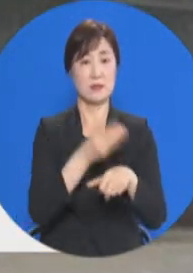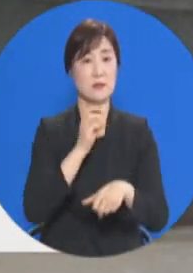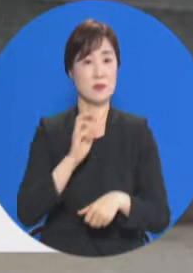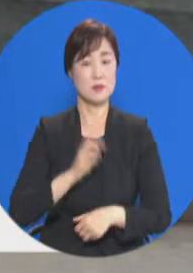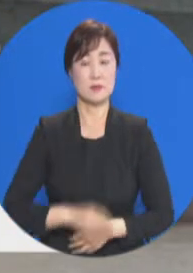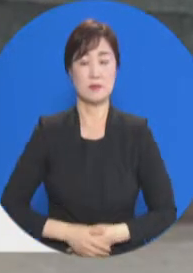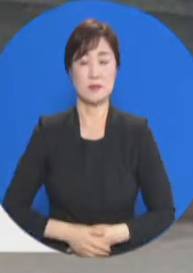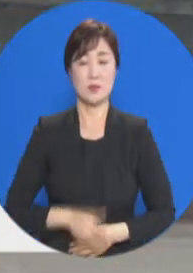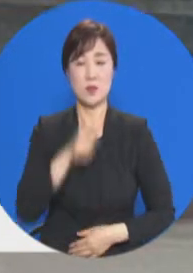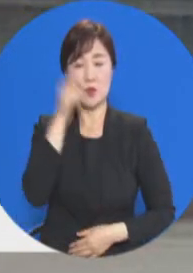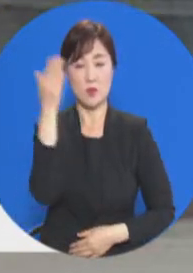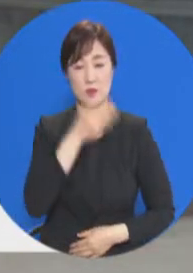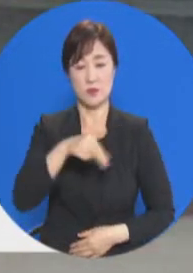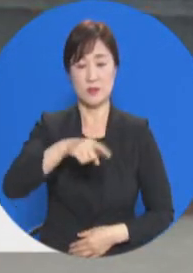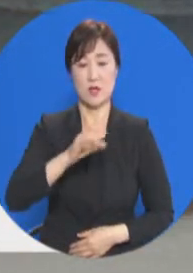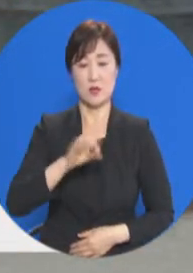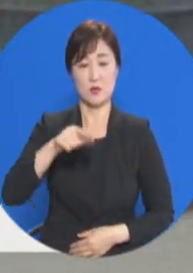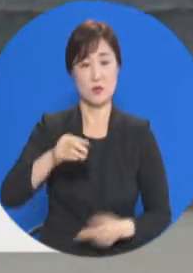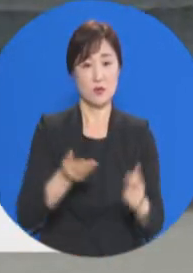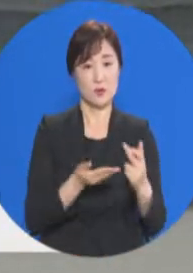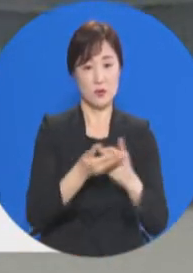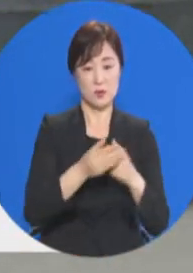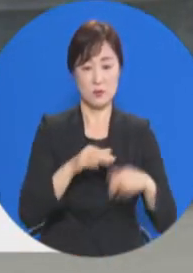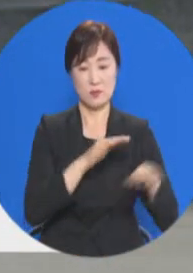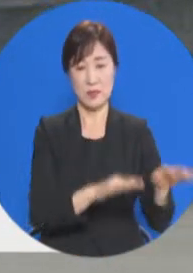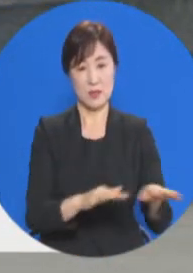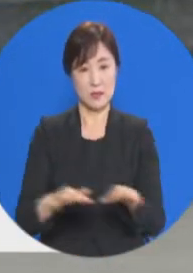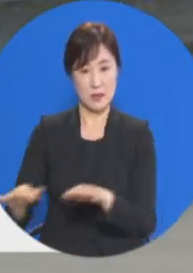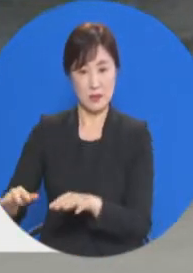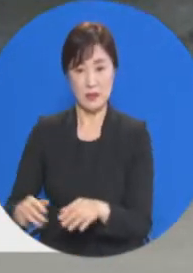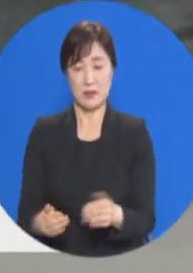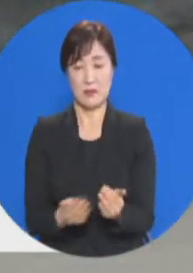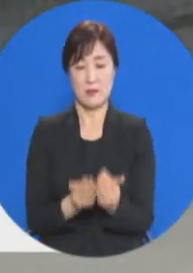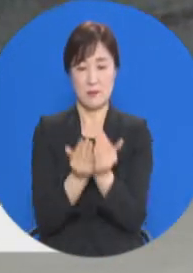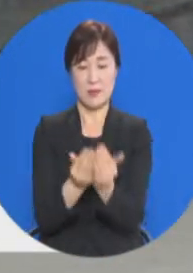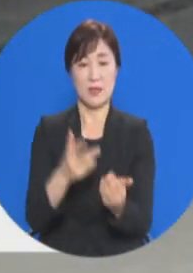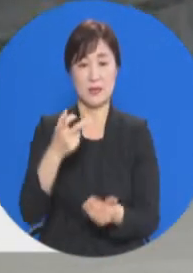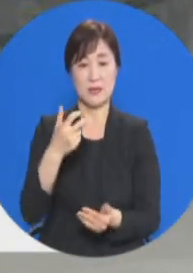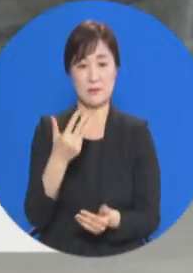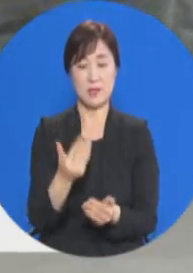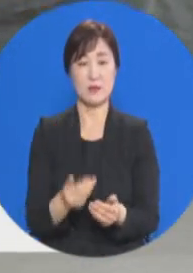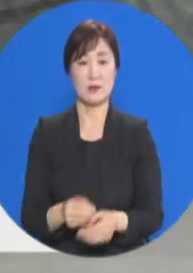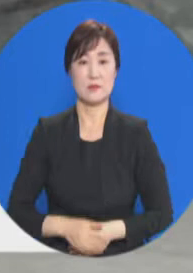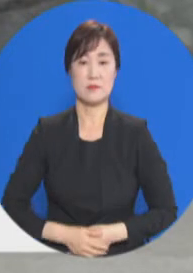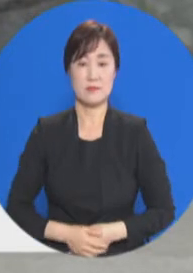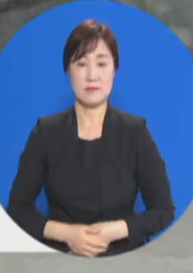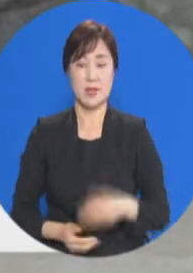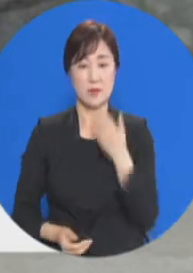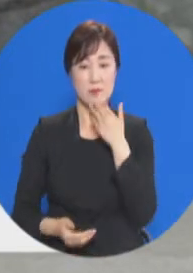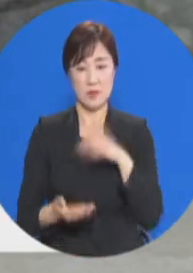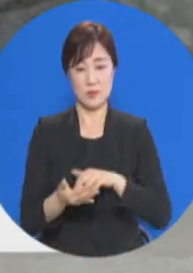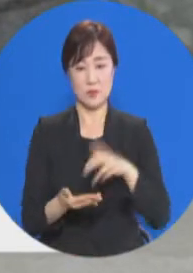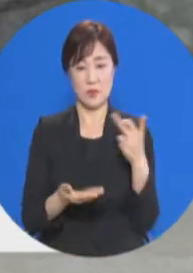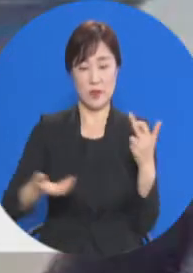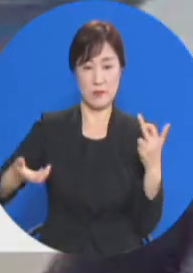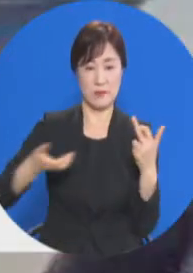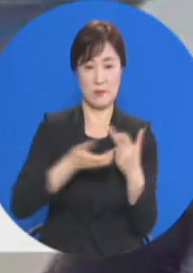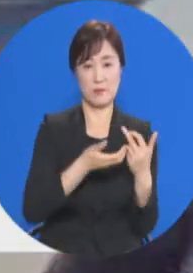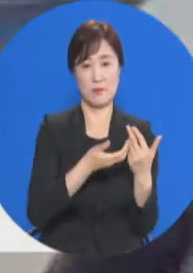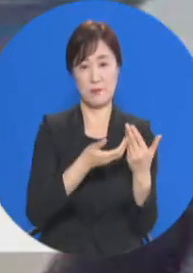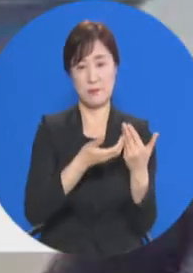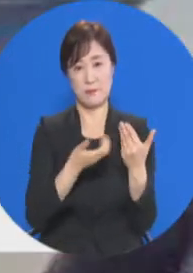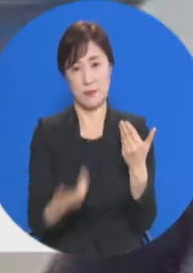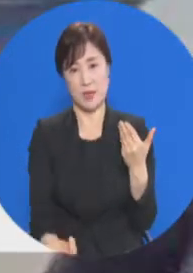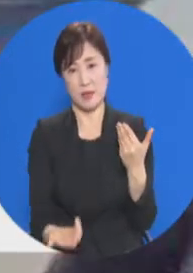여수 장군도 앞 해상에서 6명이 타고 있던 78톤급 근해 통발어선이 암초에 좌초된 것을